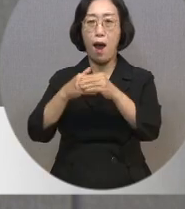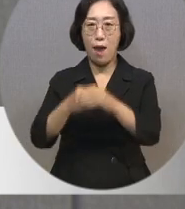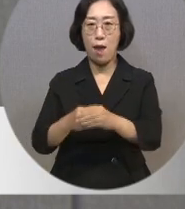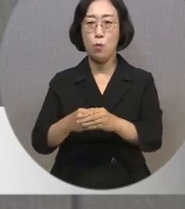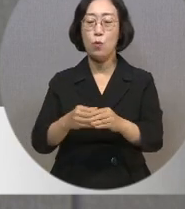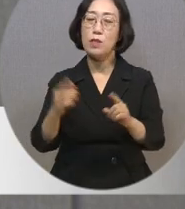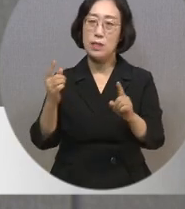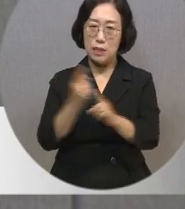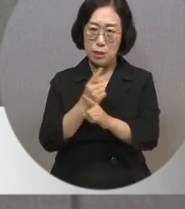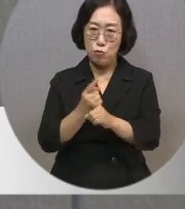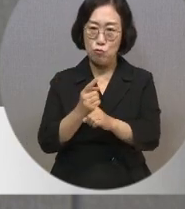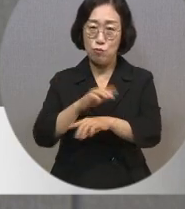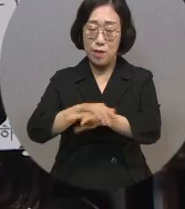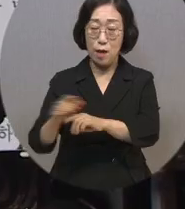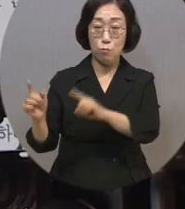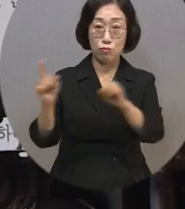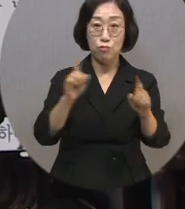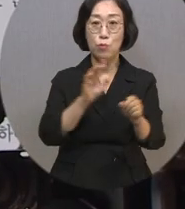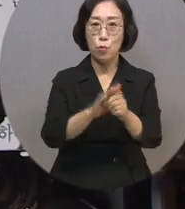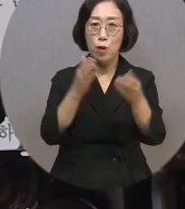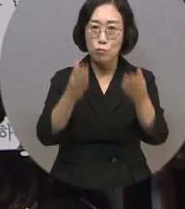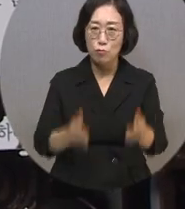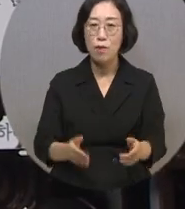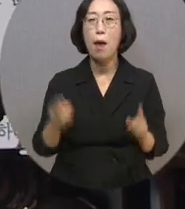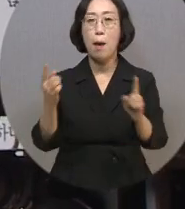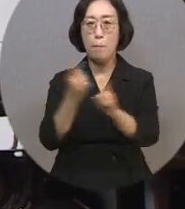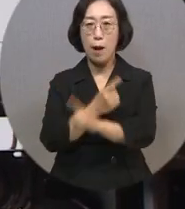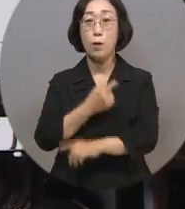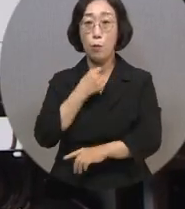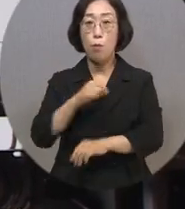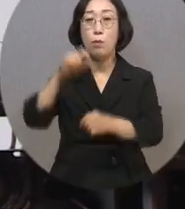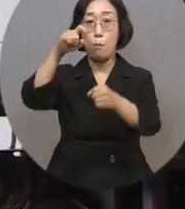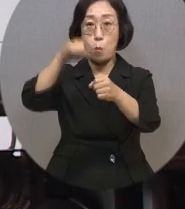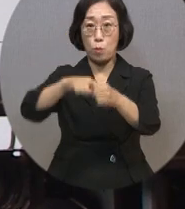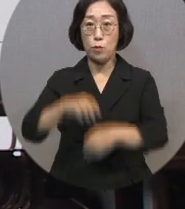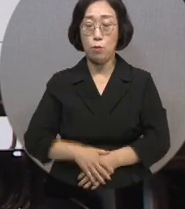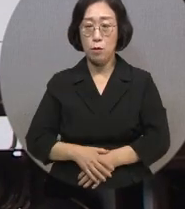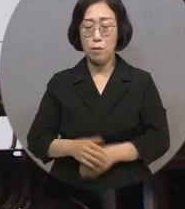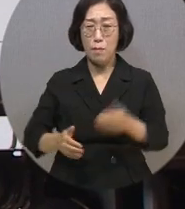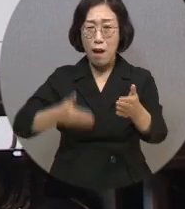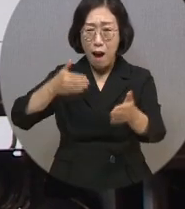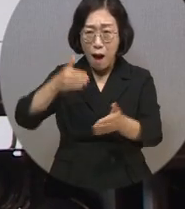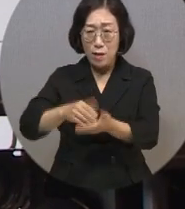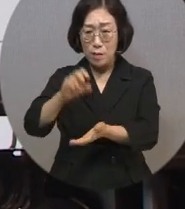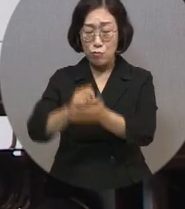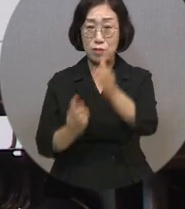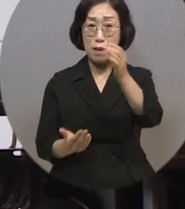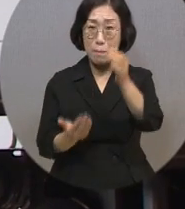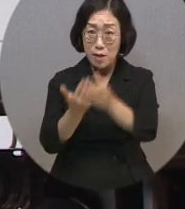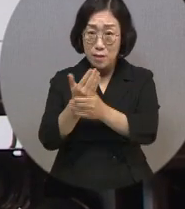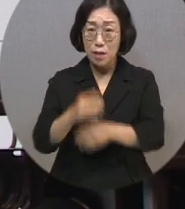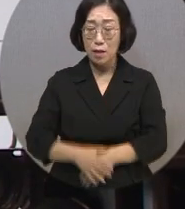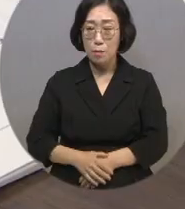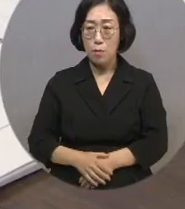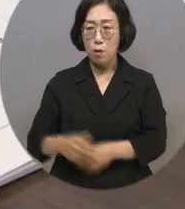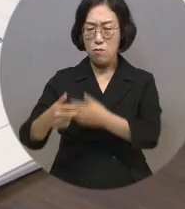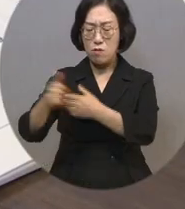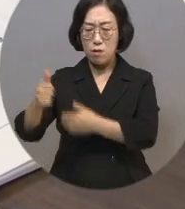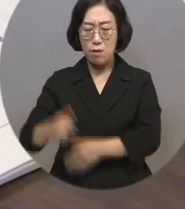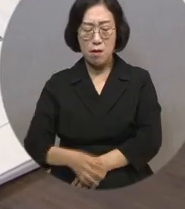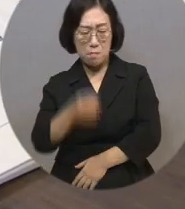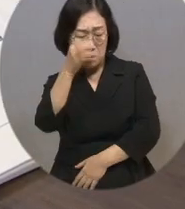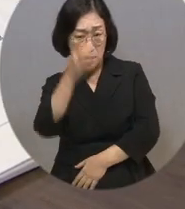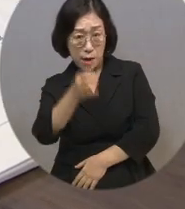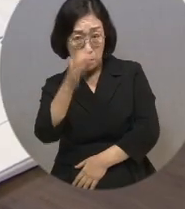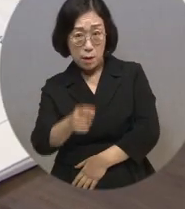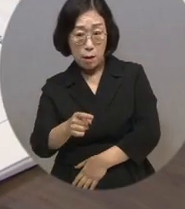구조로 변화시키는 것입니다. 지금까지는 의료사고에 따른 상해가 발생했을 때 의료진이 유감을